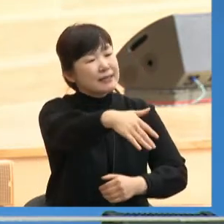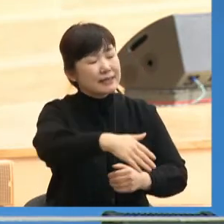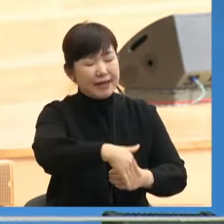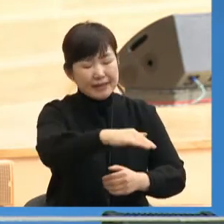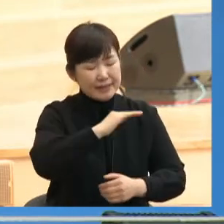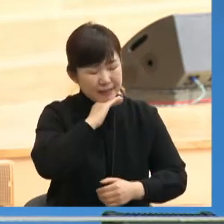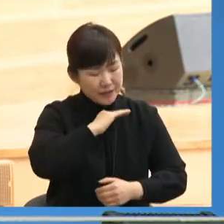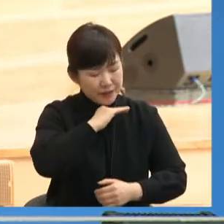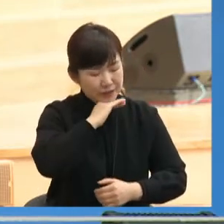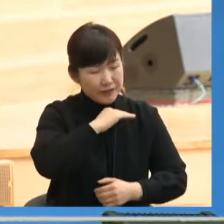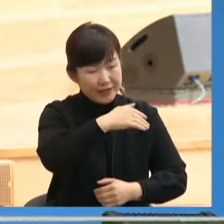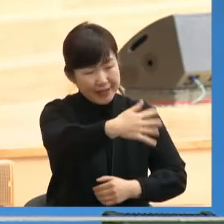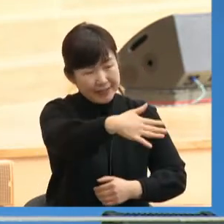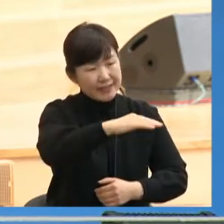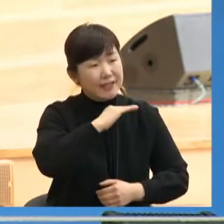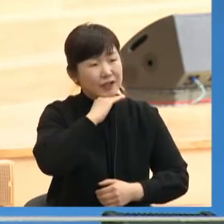아니야.